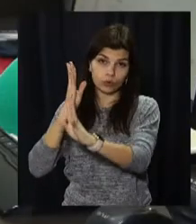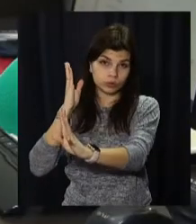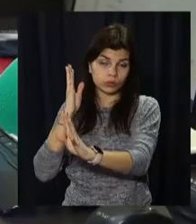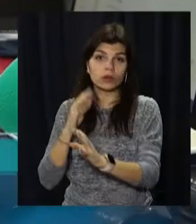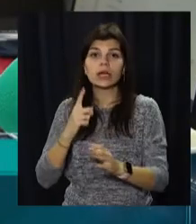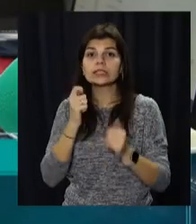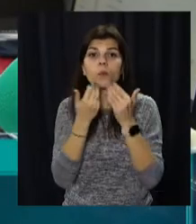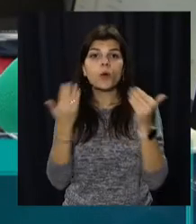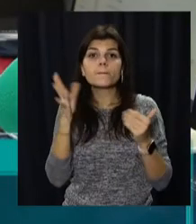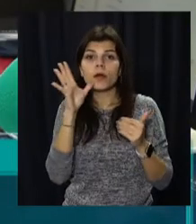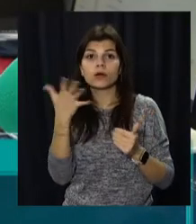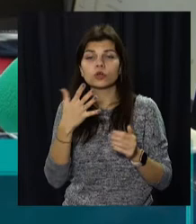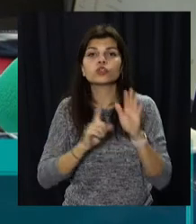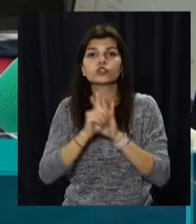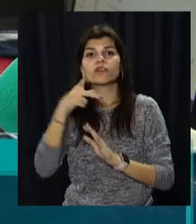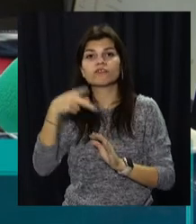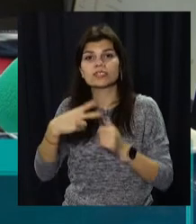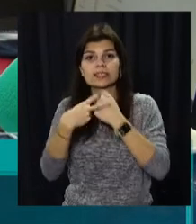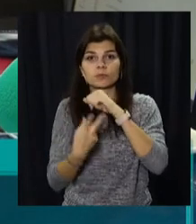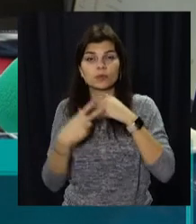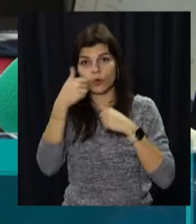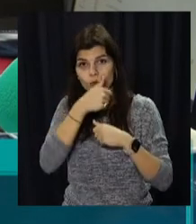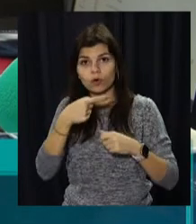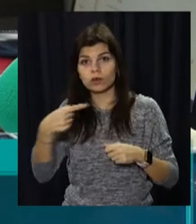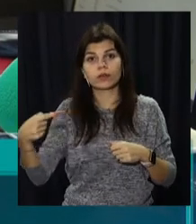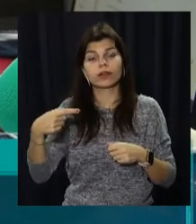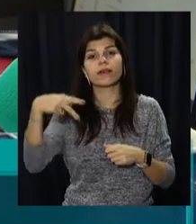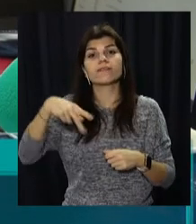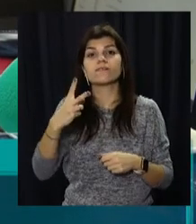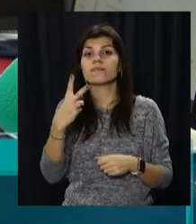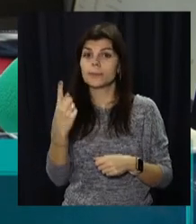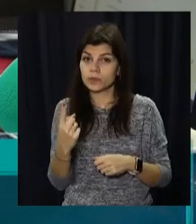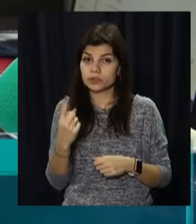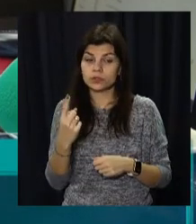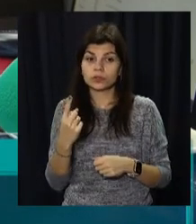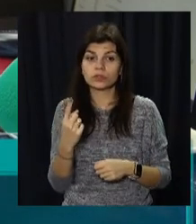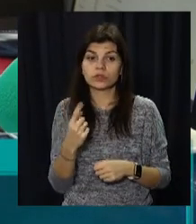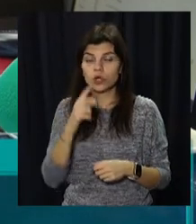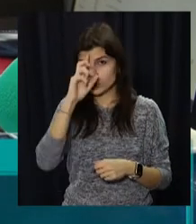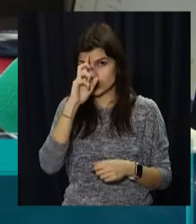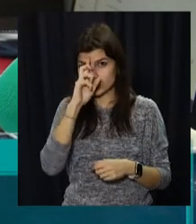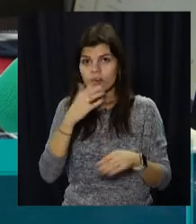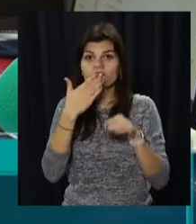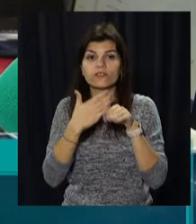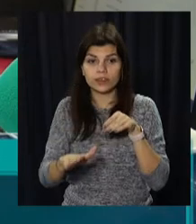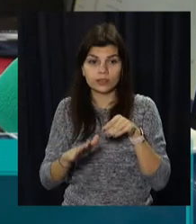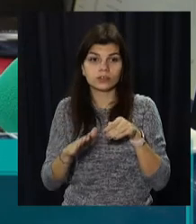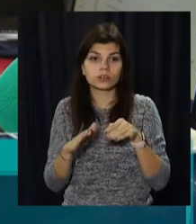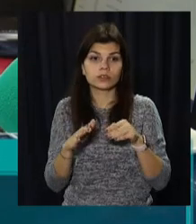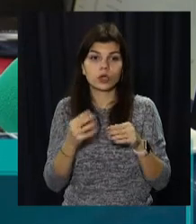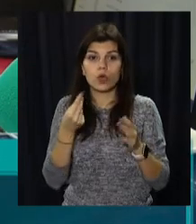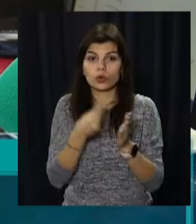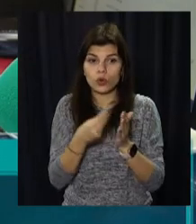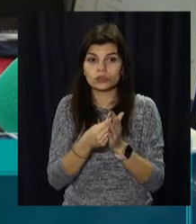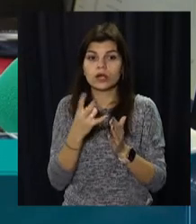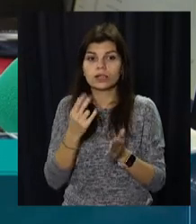останні 5 років, починаючи з 2017 по 2021 рік, державою виділено